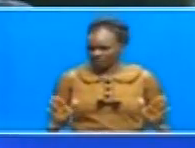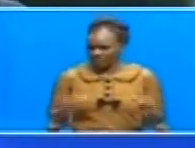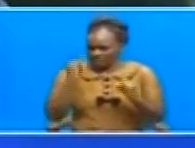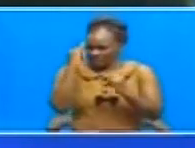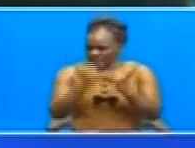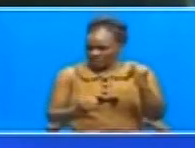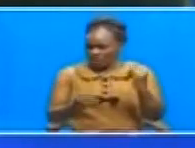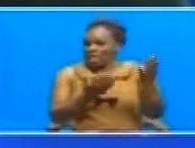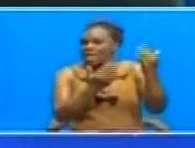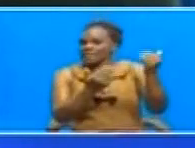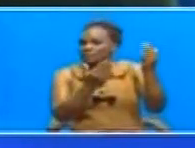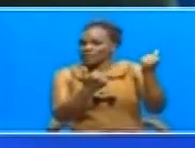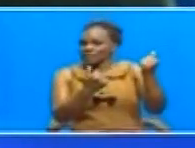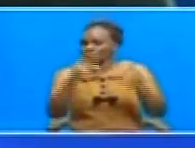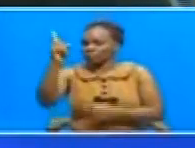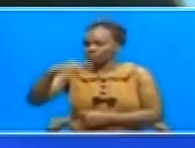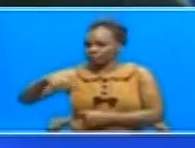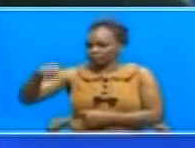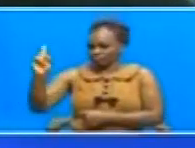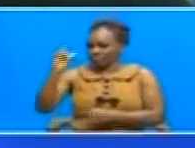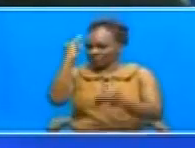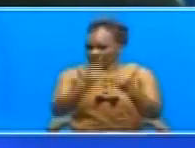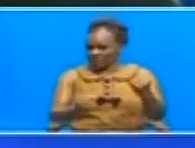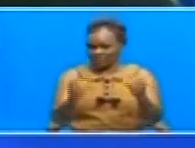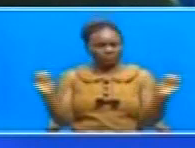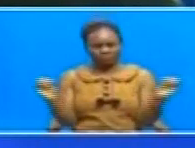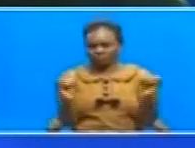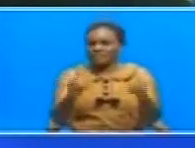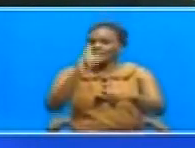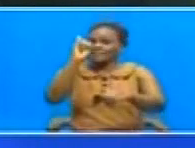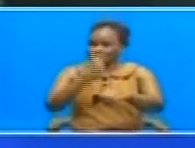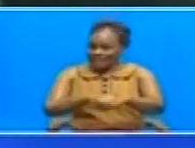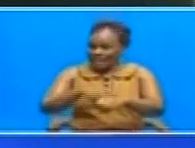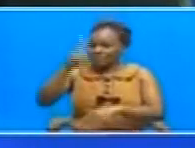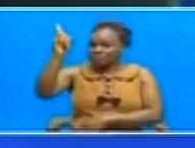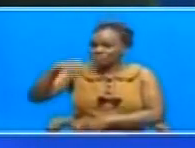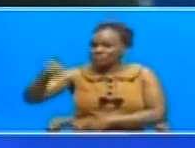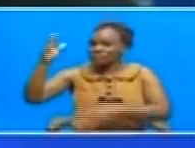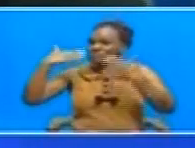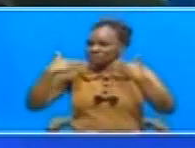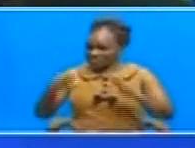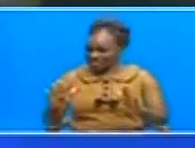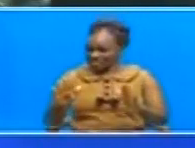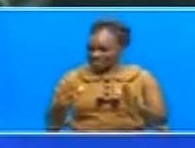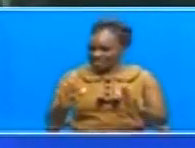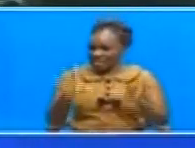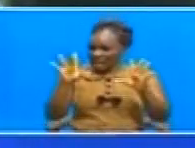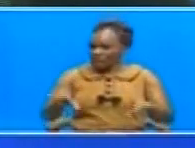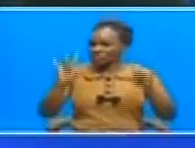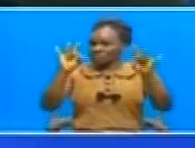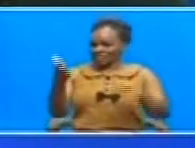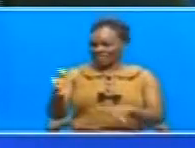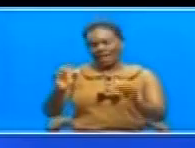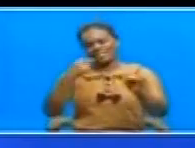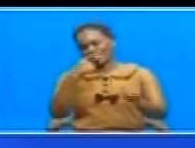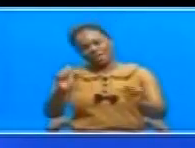end of the day we never expected to qualify for the final round. So when we qualified and when we saw ourselves in Australia, we were like, we